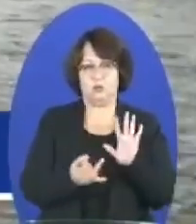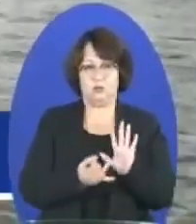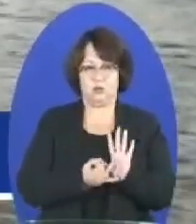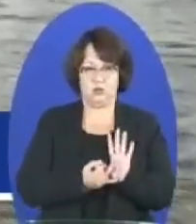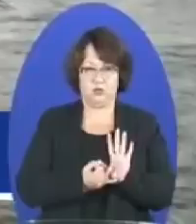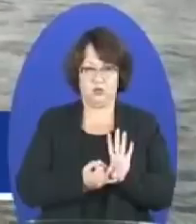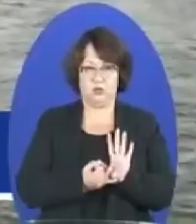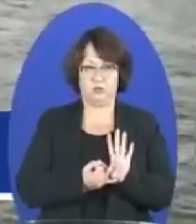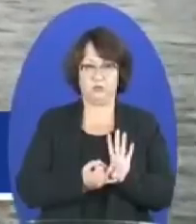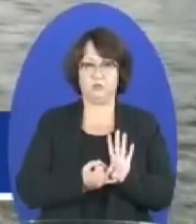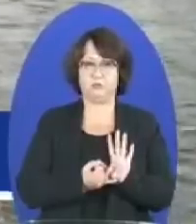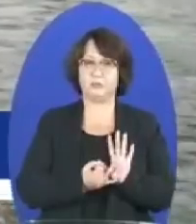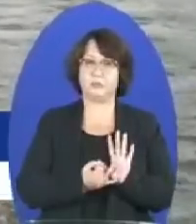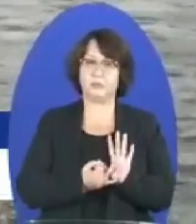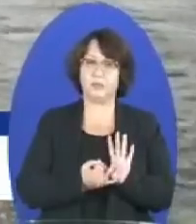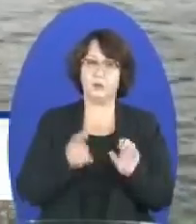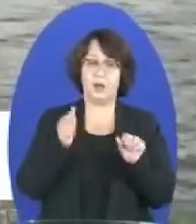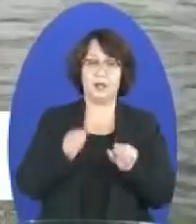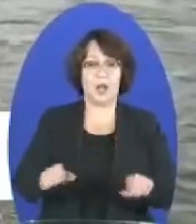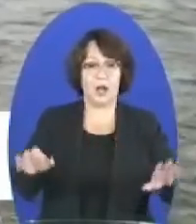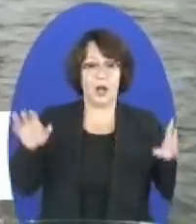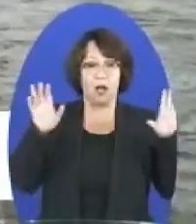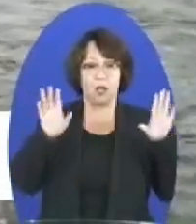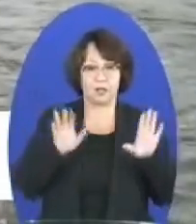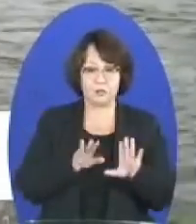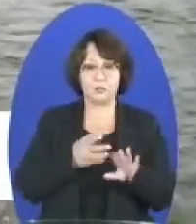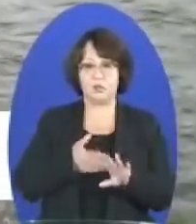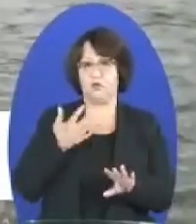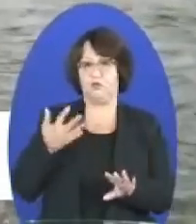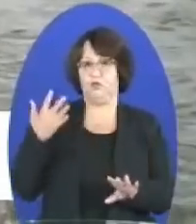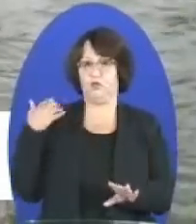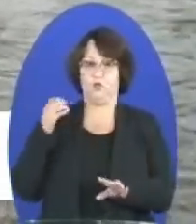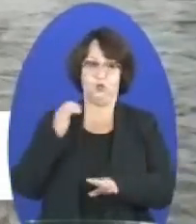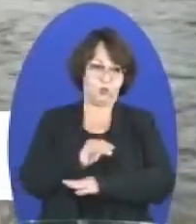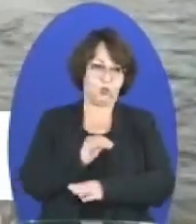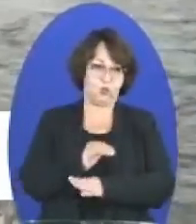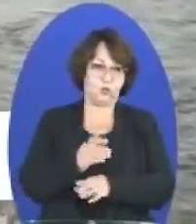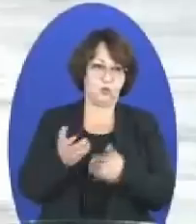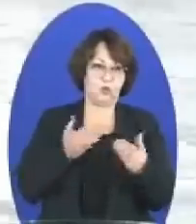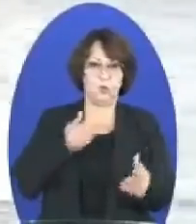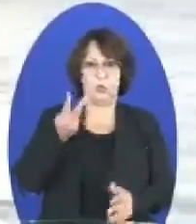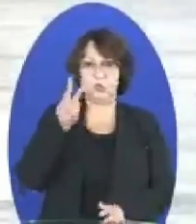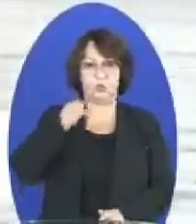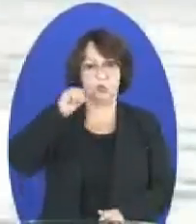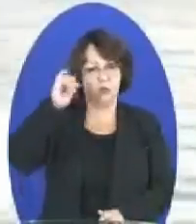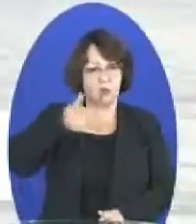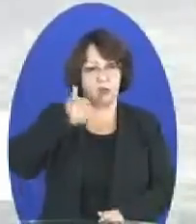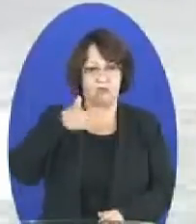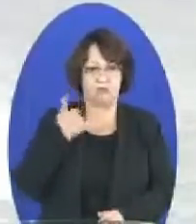бол яг энэ наадмын өнгөрсөн өдрүүдэд бол 2 дуудлага тавина.